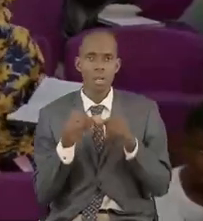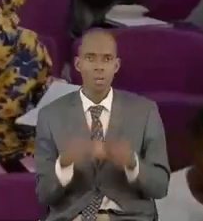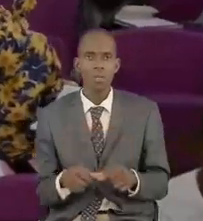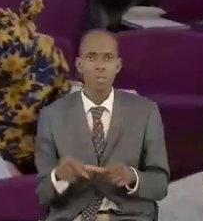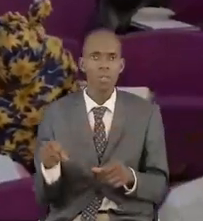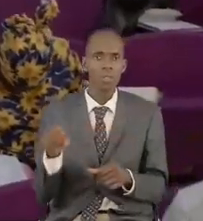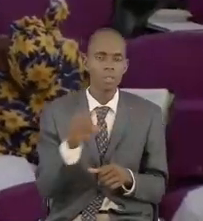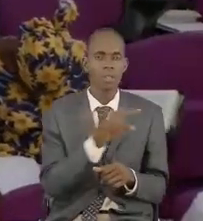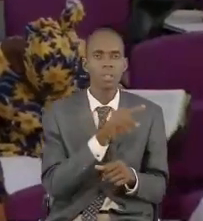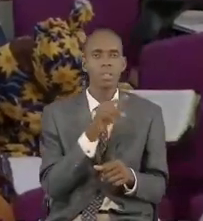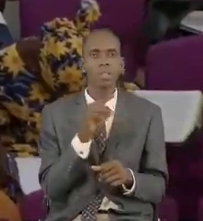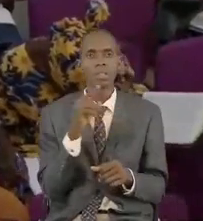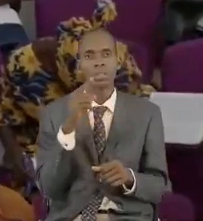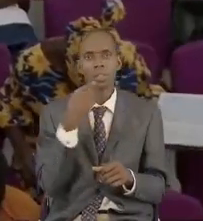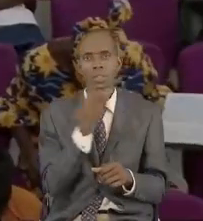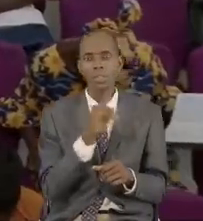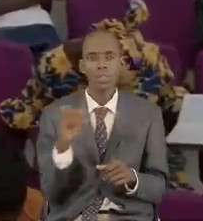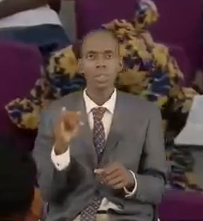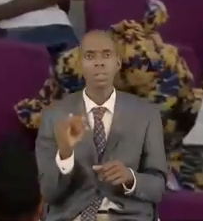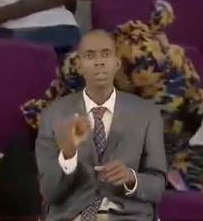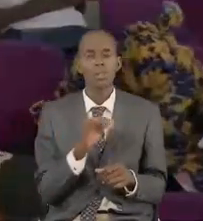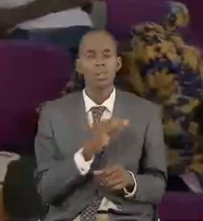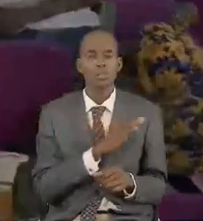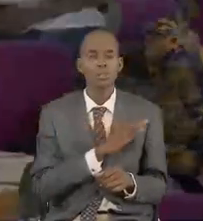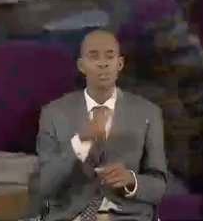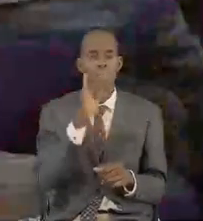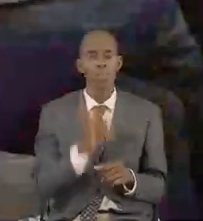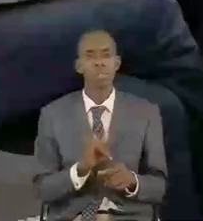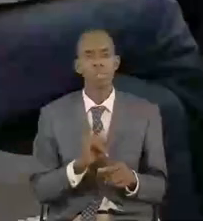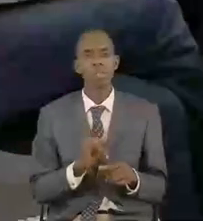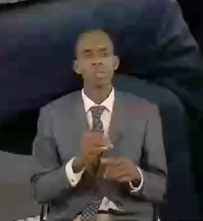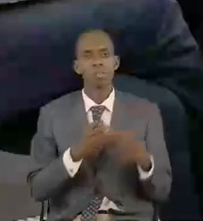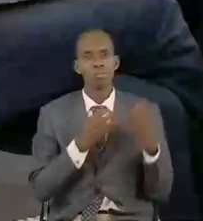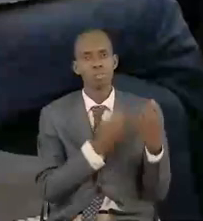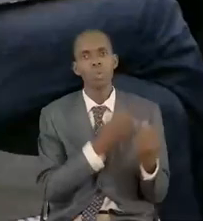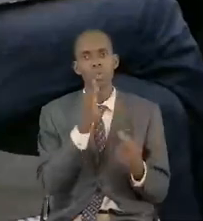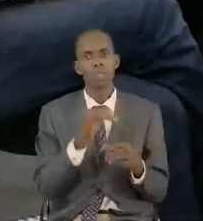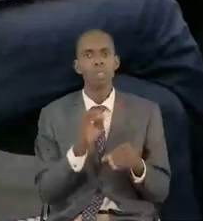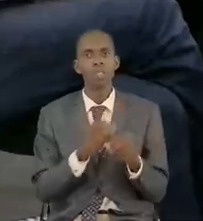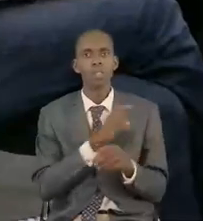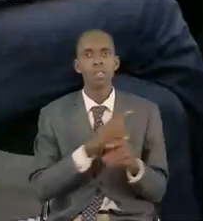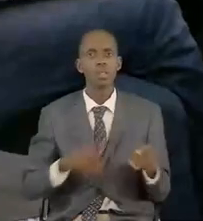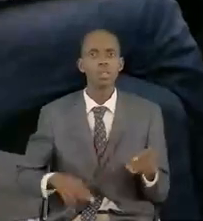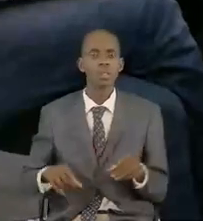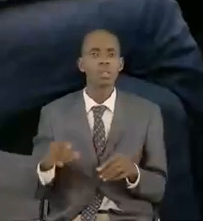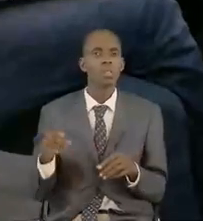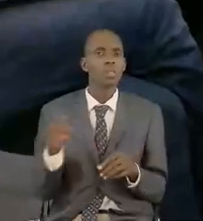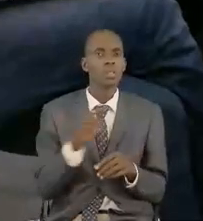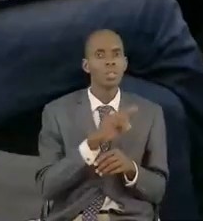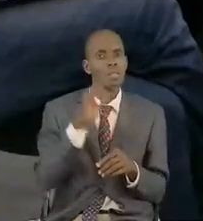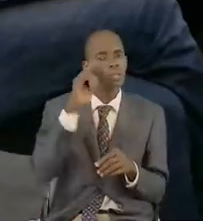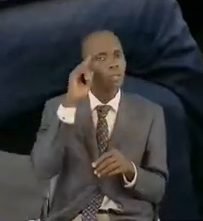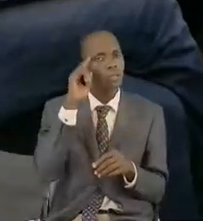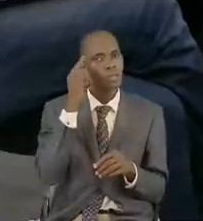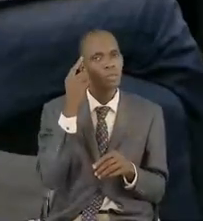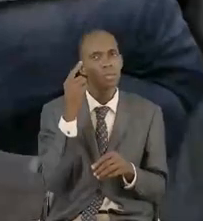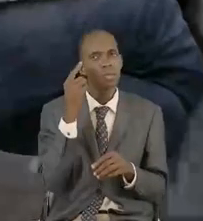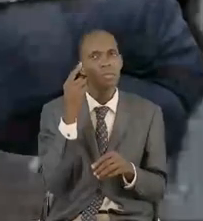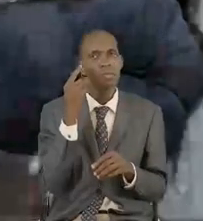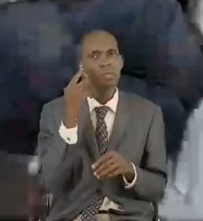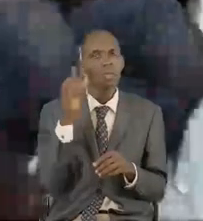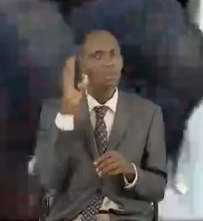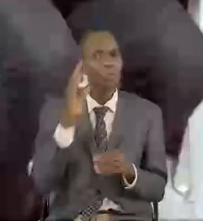parlant avec assurance appuyez sur le Seigneur il croyait qu'ils vont les faire fuir la ville